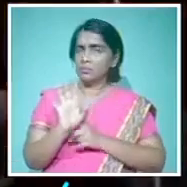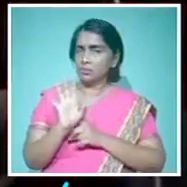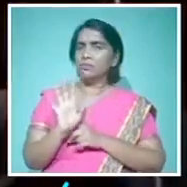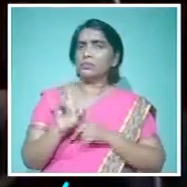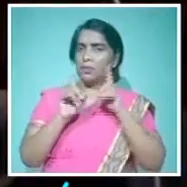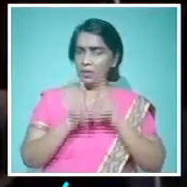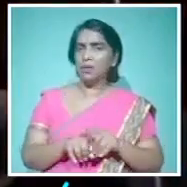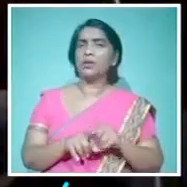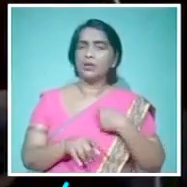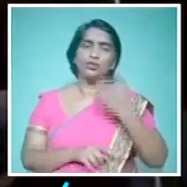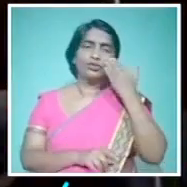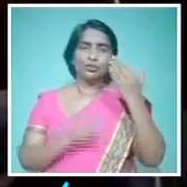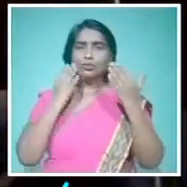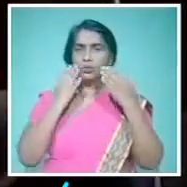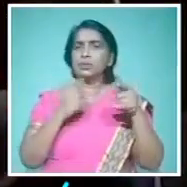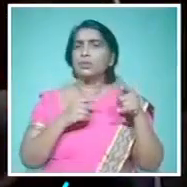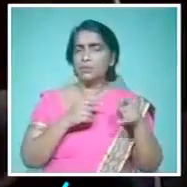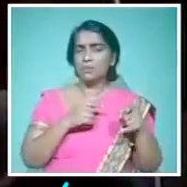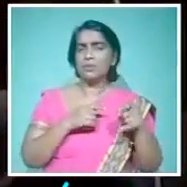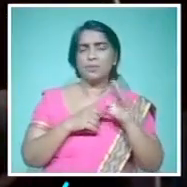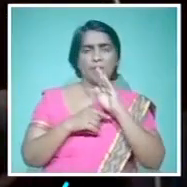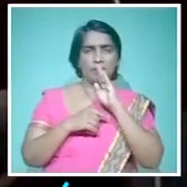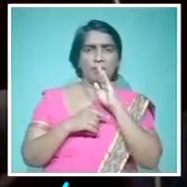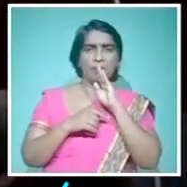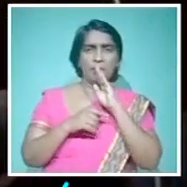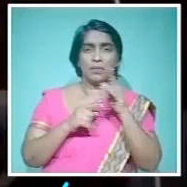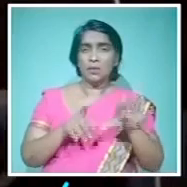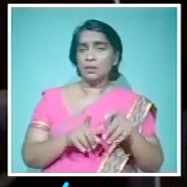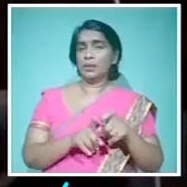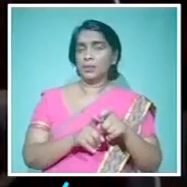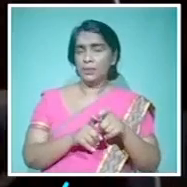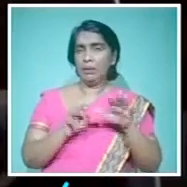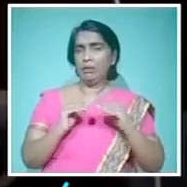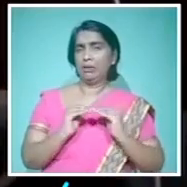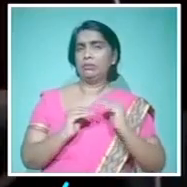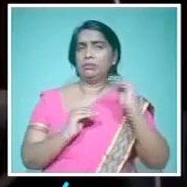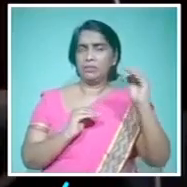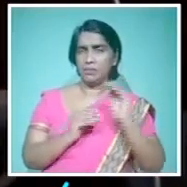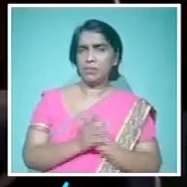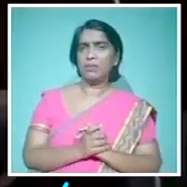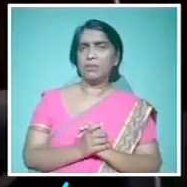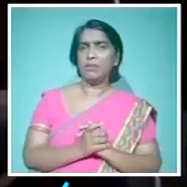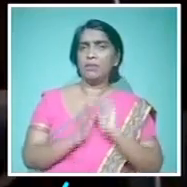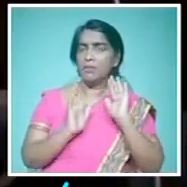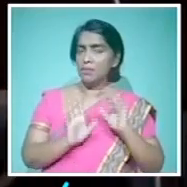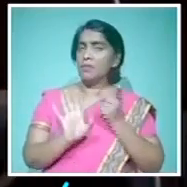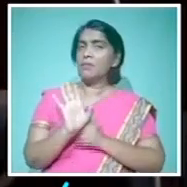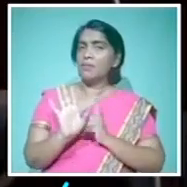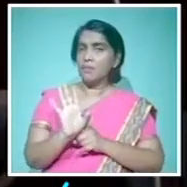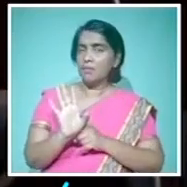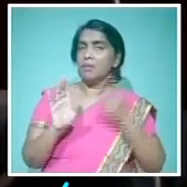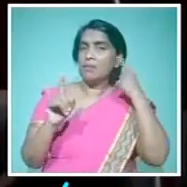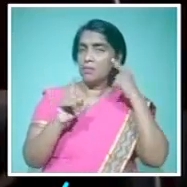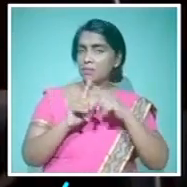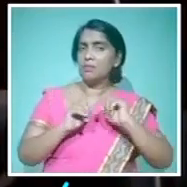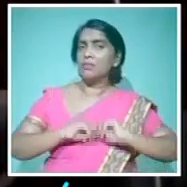मेवा सिद्धि अभी दाखिन मेक इतरा विधि के सिद्धि वाले उच्चस्थाने कलमिलाती है नमूत हेम मुहूर्तक मे पीली बंद